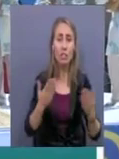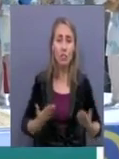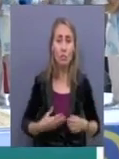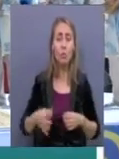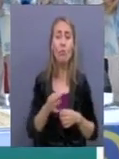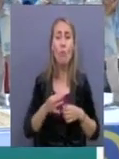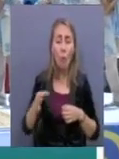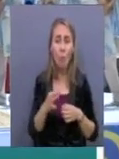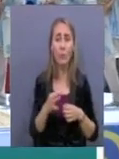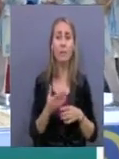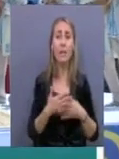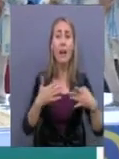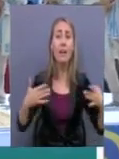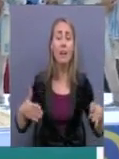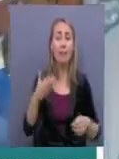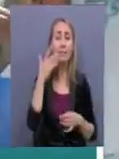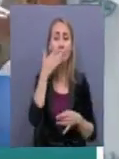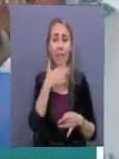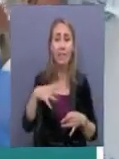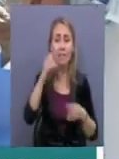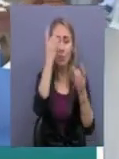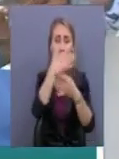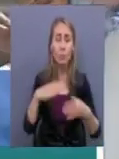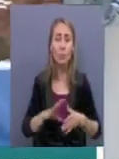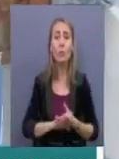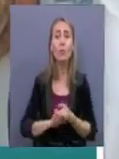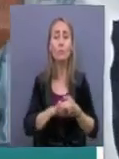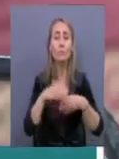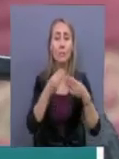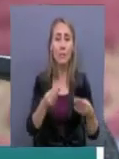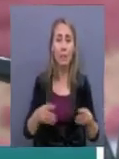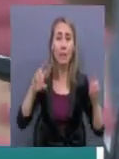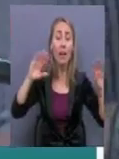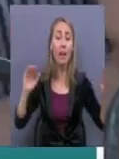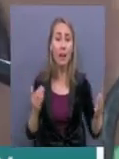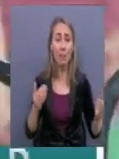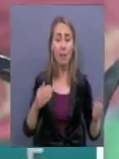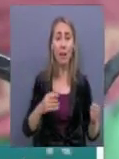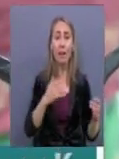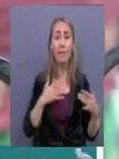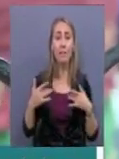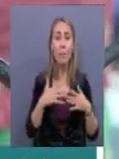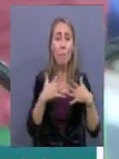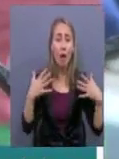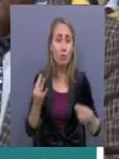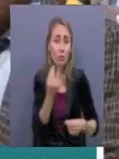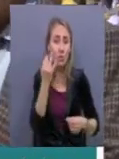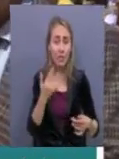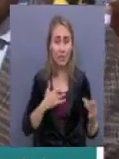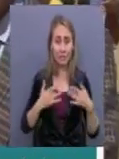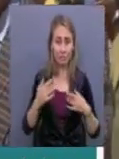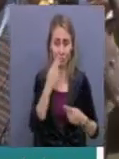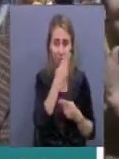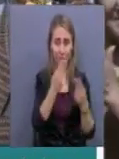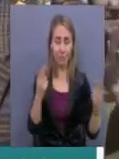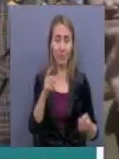өкілдерінің төл мәдениетін, дәстүрін түсінуге септігін тигізеді. Жалпы фестиваль аясында өткен барлық шаралар көрермендердің көңілінен шығып, жиналған